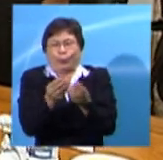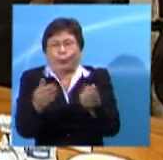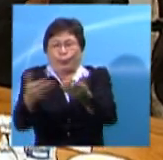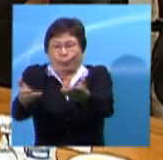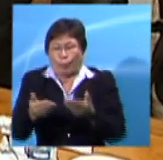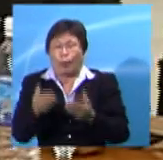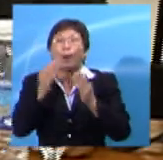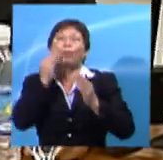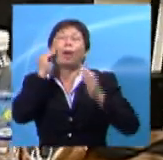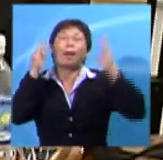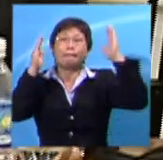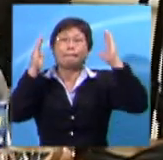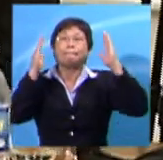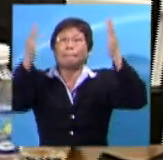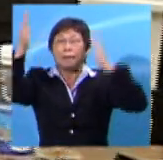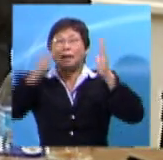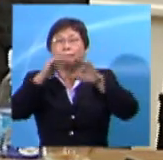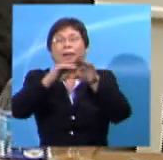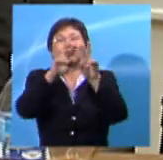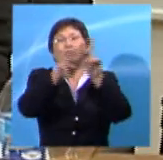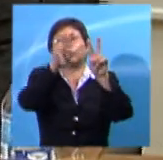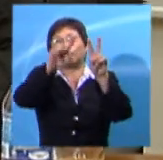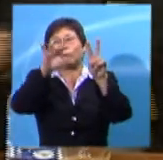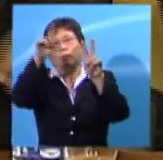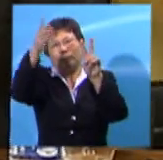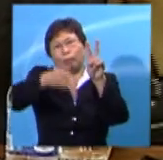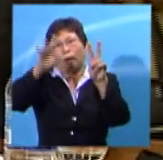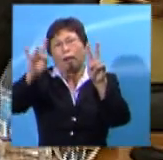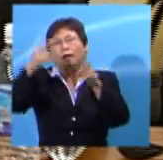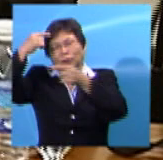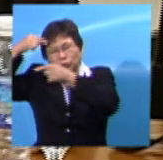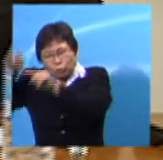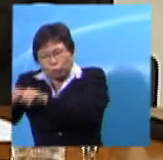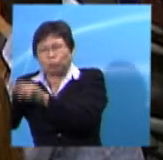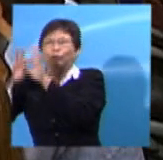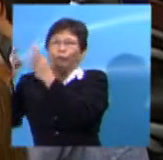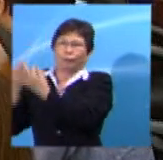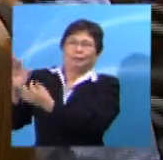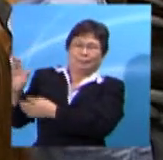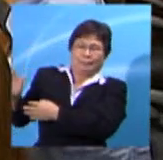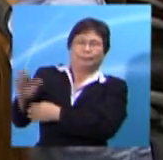pulangada 22 ogos ujuan pihak keluarga